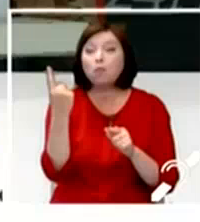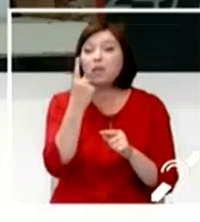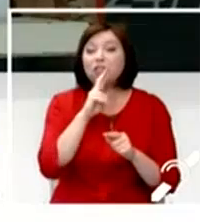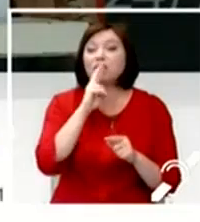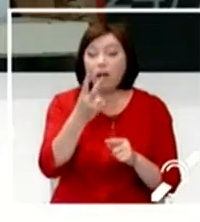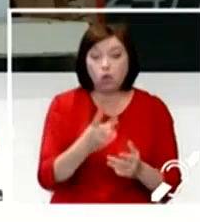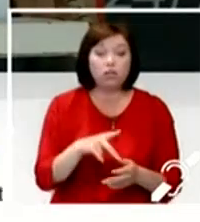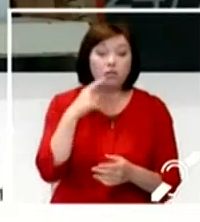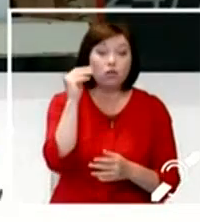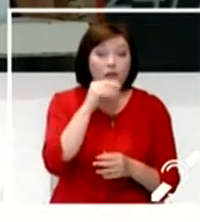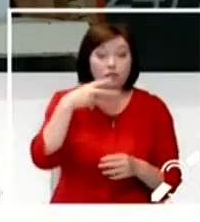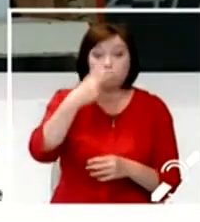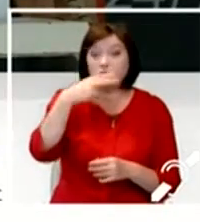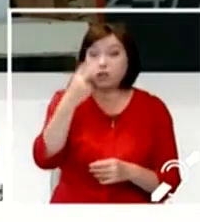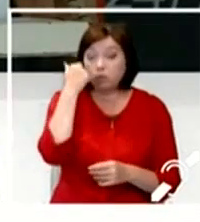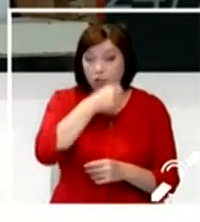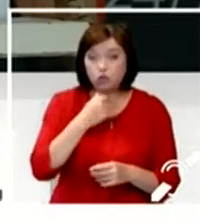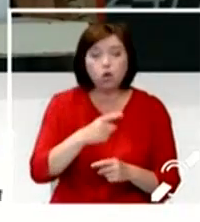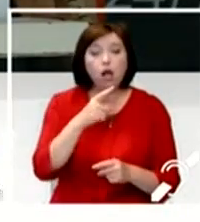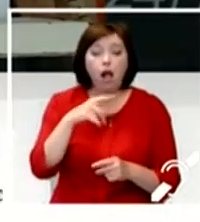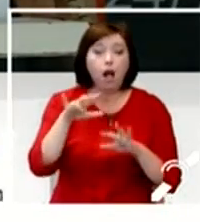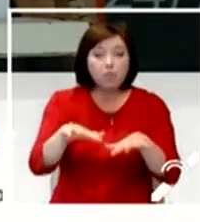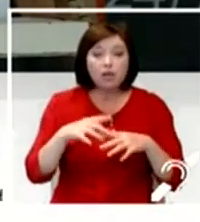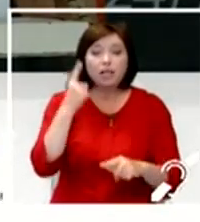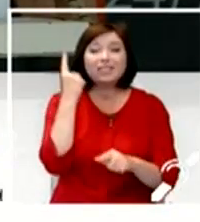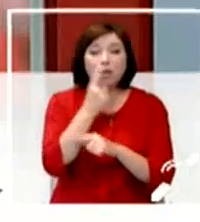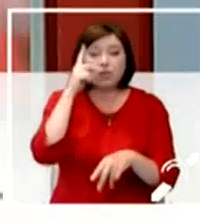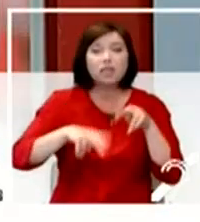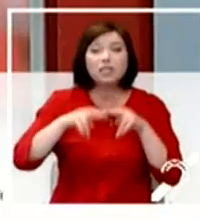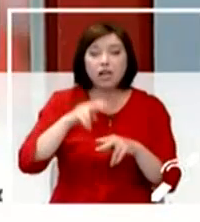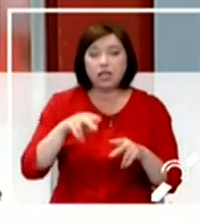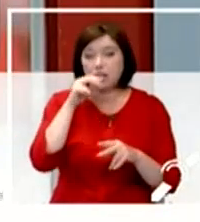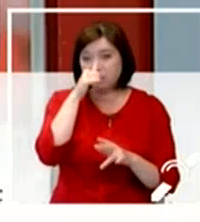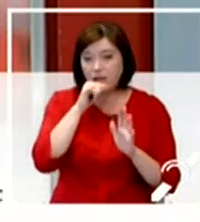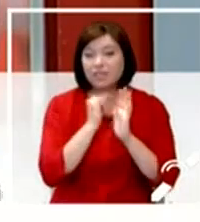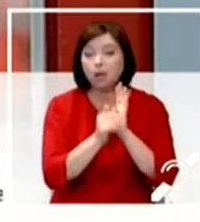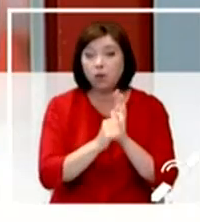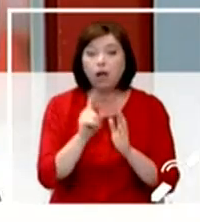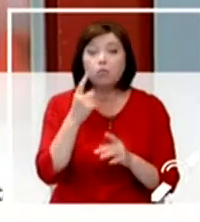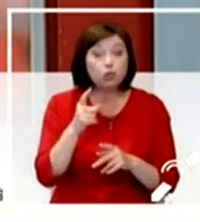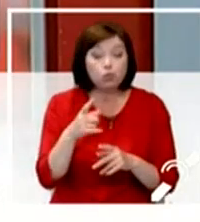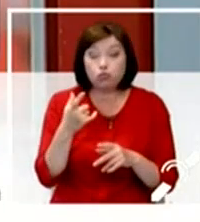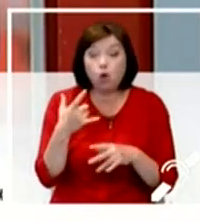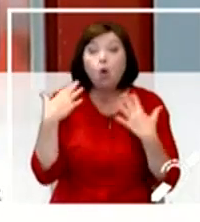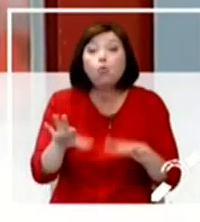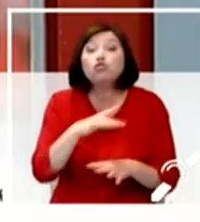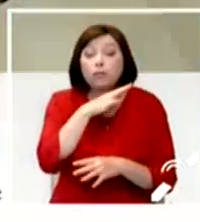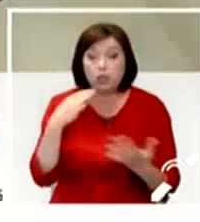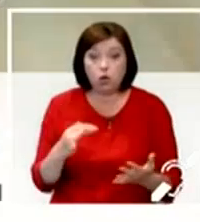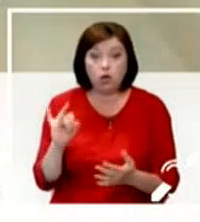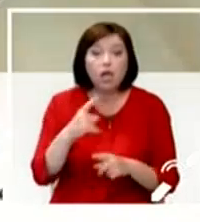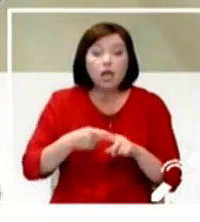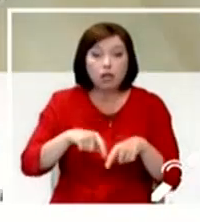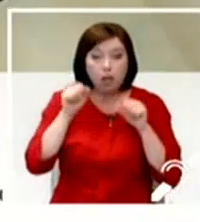februarie 2022 Parlamentul a interzis timp de 6 luni construcția unor noi stații de alimentare pe motiv că ar fi prea multe și asta ar